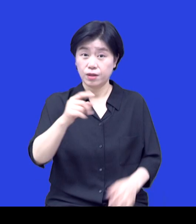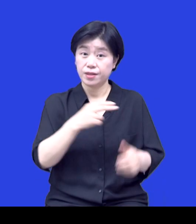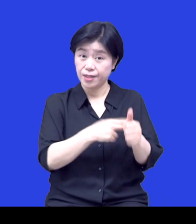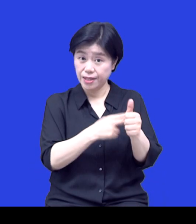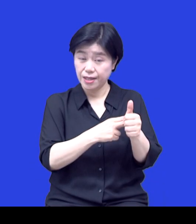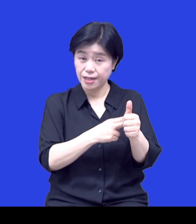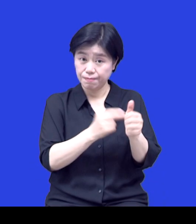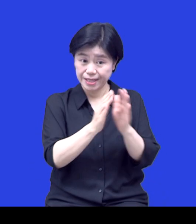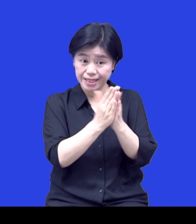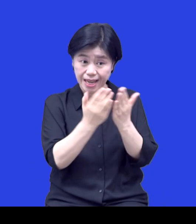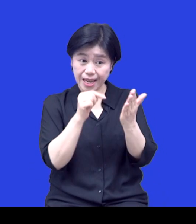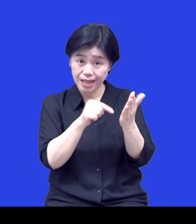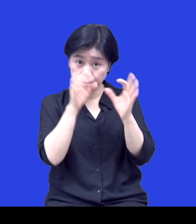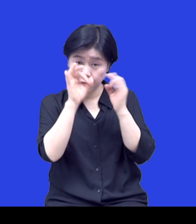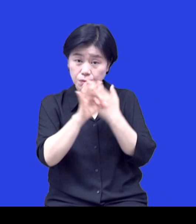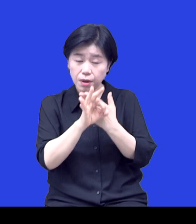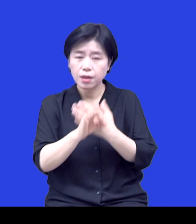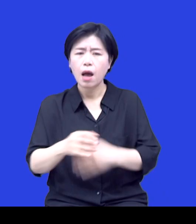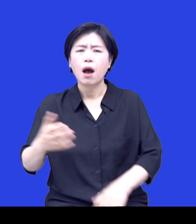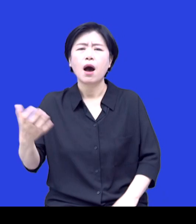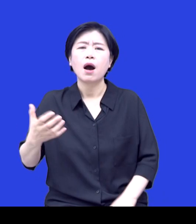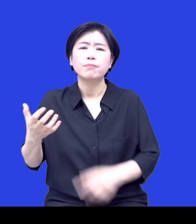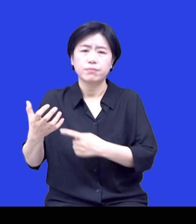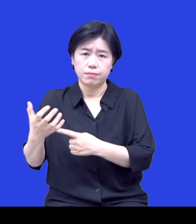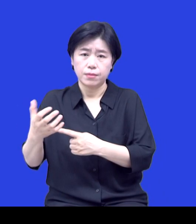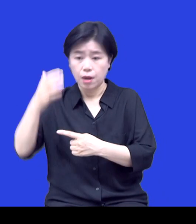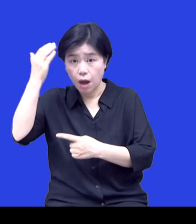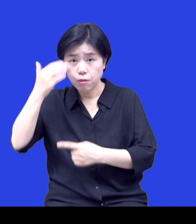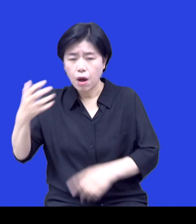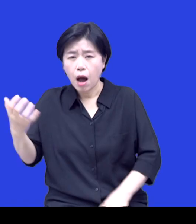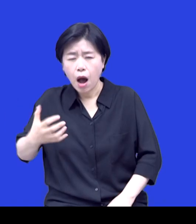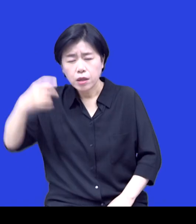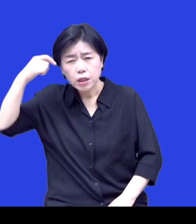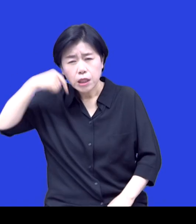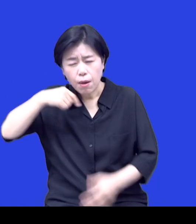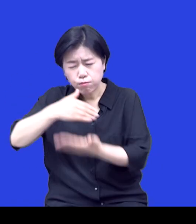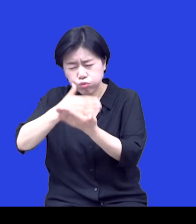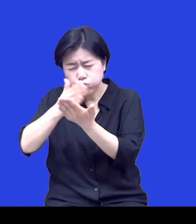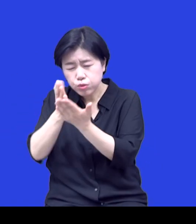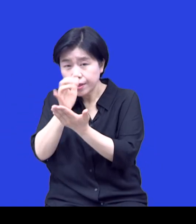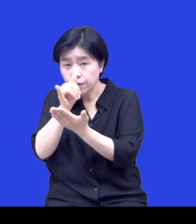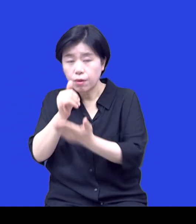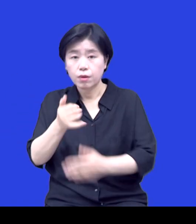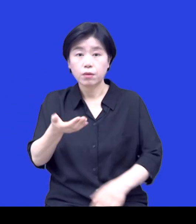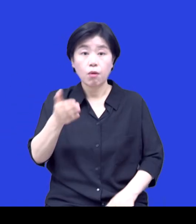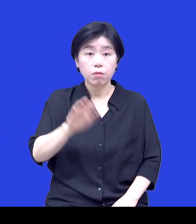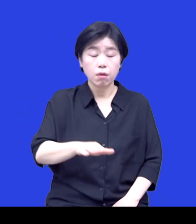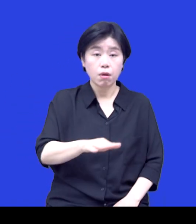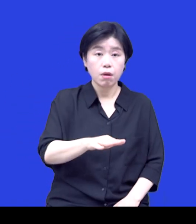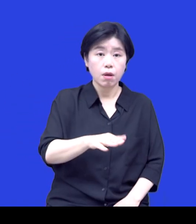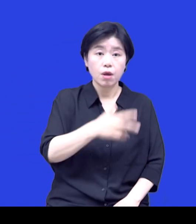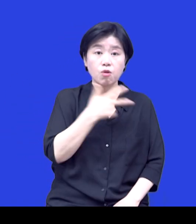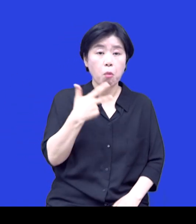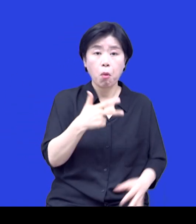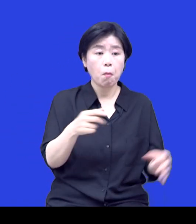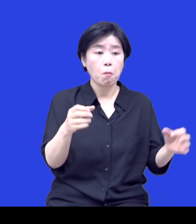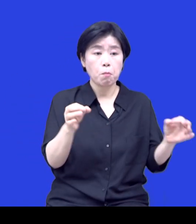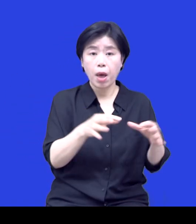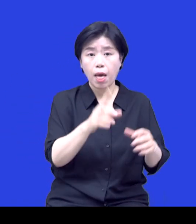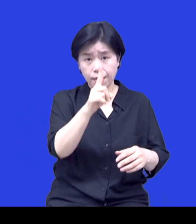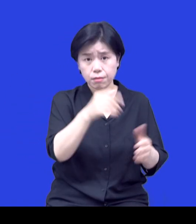한국 말처럼 아프다는 말이 다양한 말이 없고 그러네요. 그런데 영어는 그냥 I have a headache 그러면 그 네, 뭐.